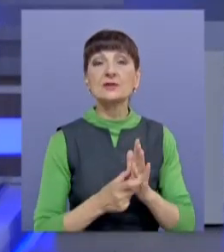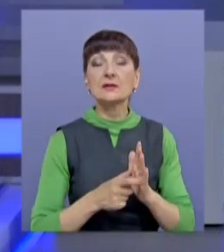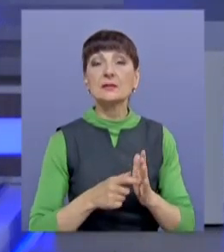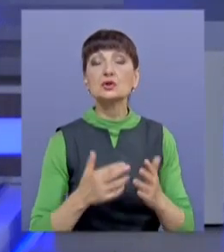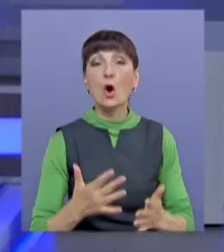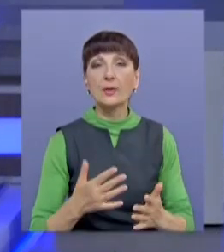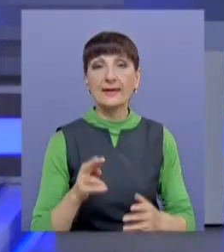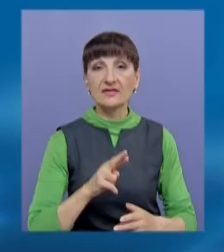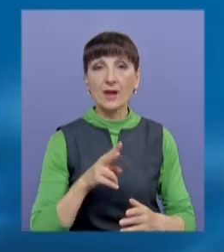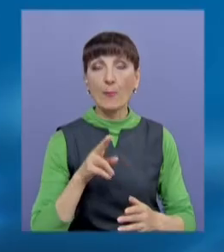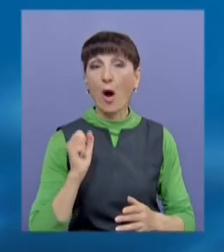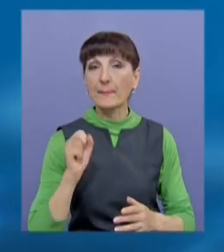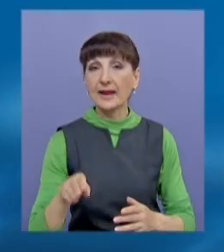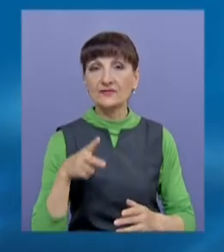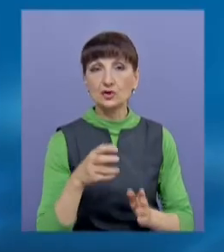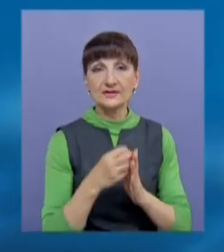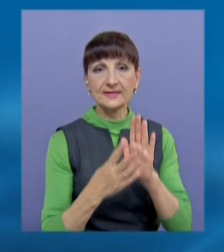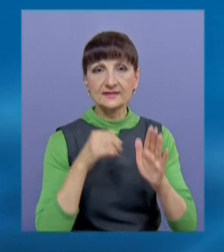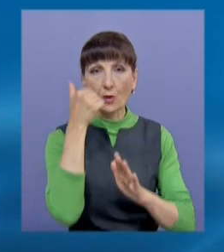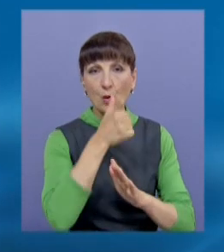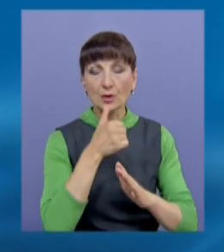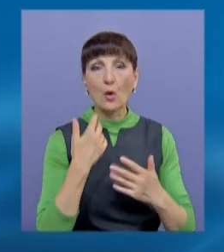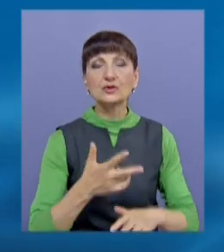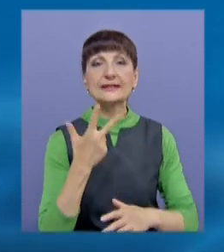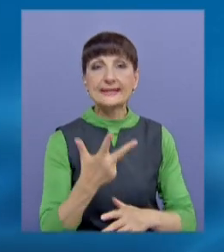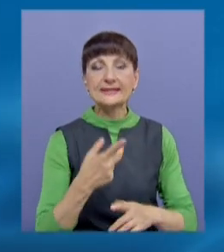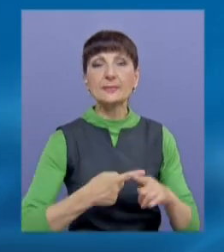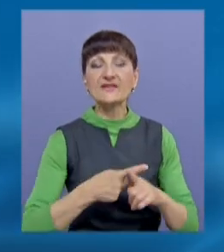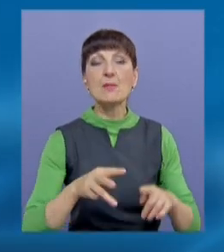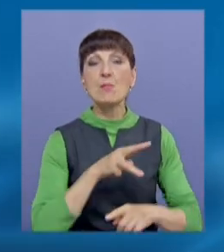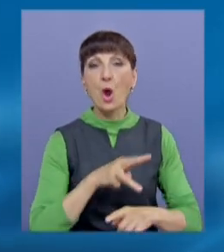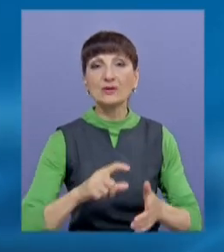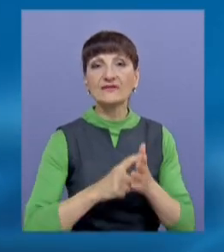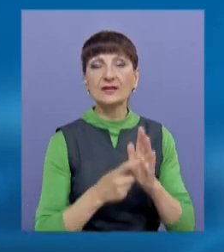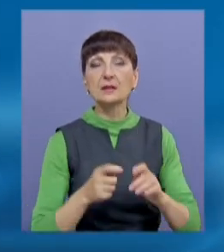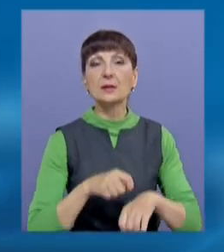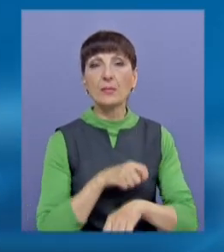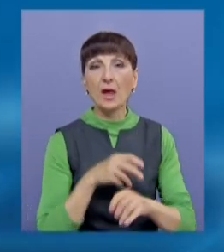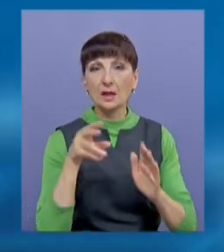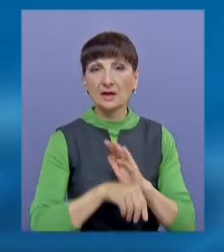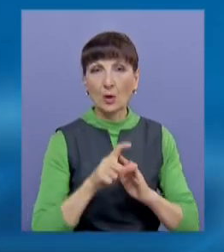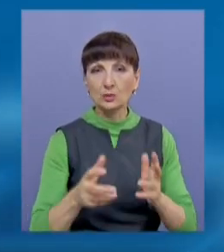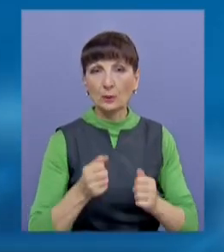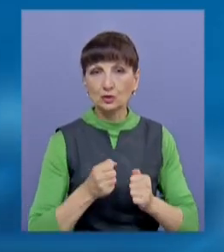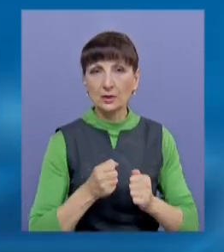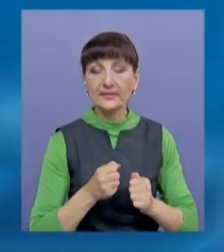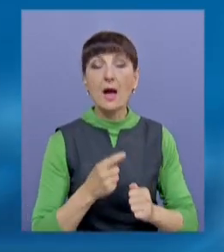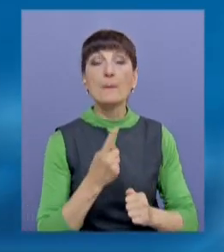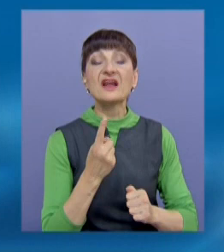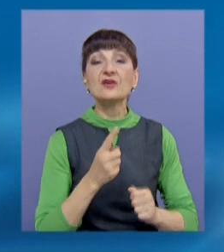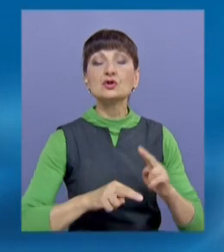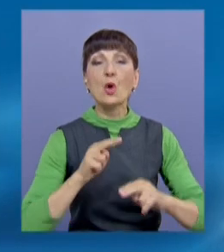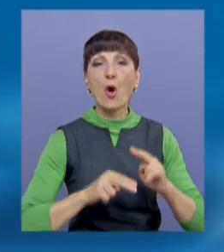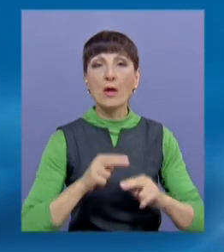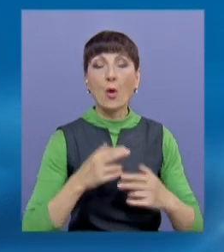выходит, с января по апрель 2019-го жилыми стали 3,5 миллиона квадратных метров. Спрос на первичную недвижимость растет